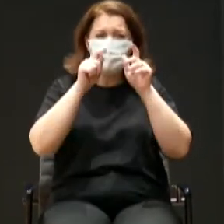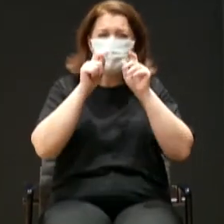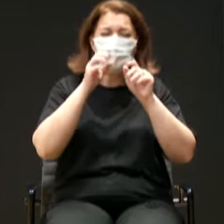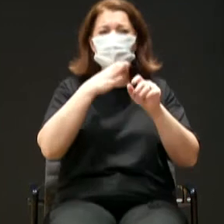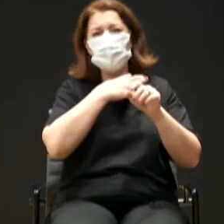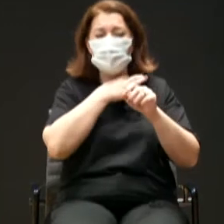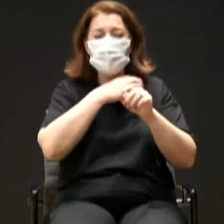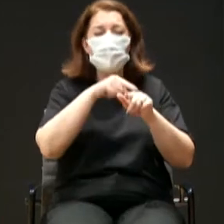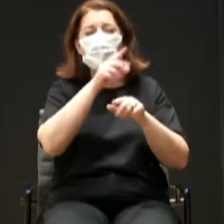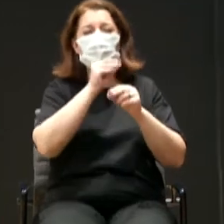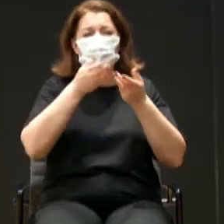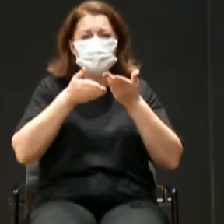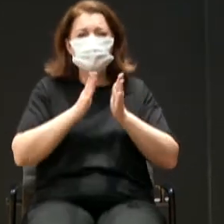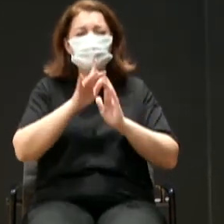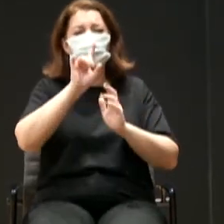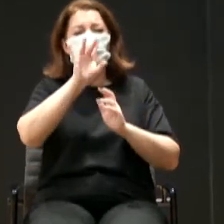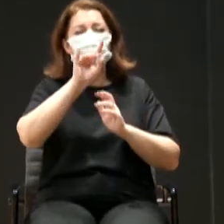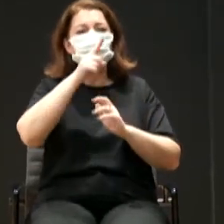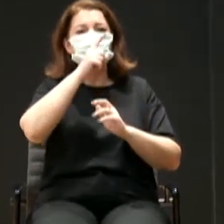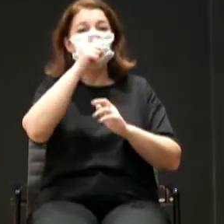yıla 15.937.